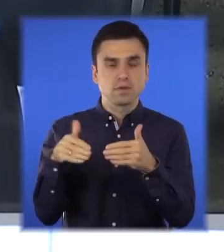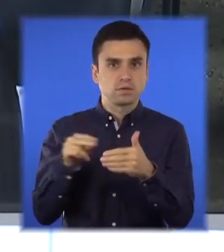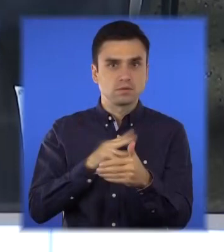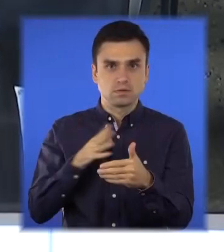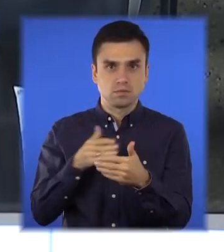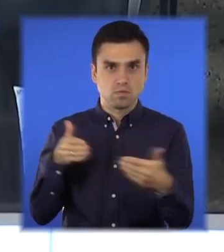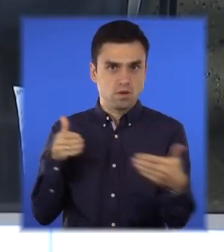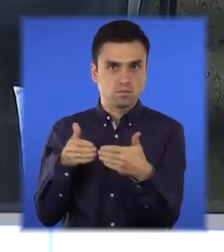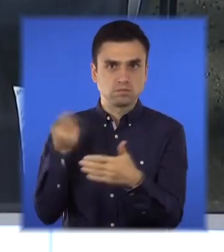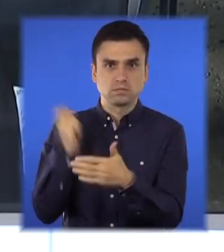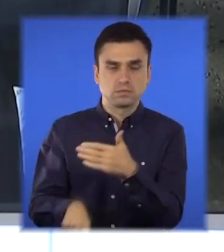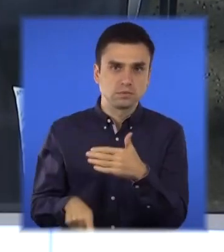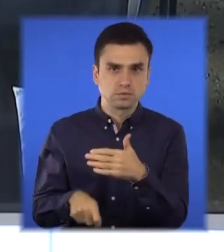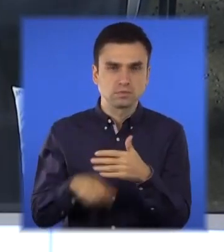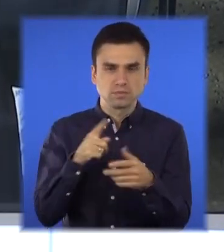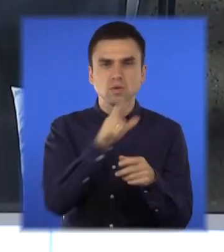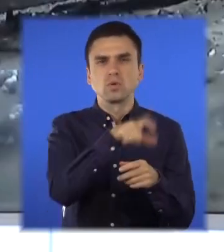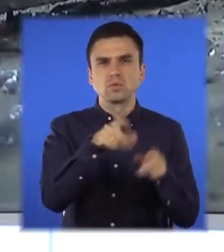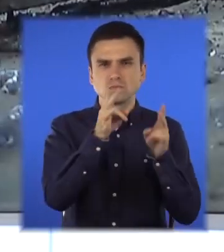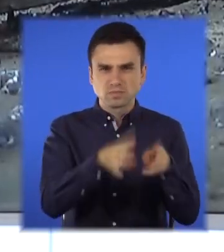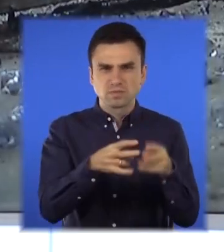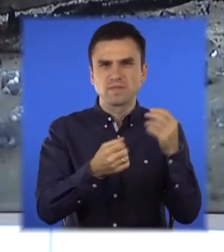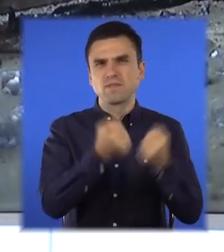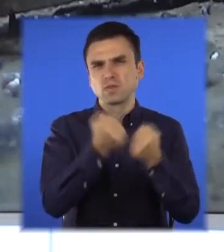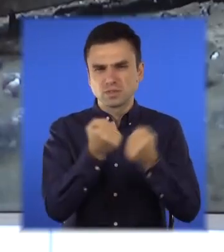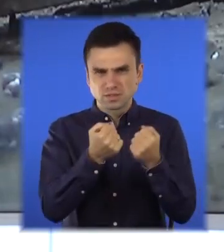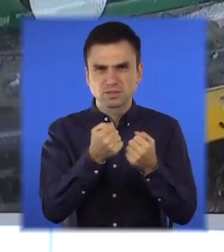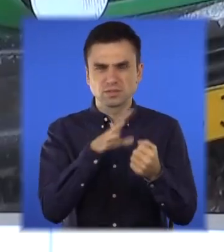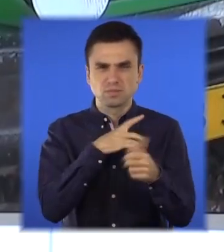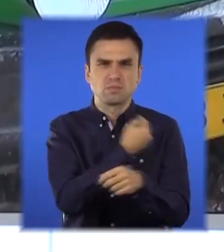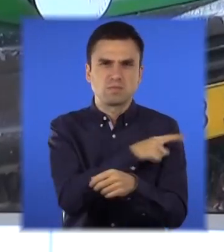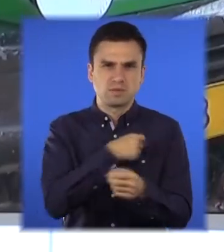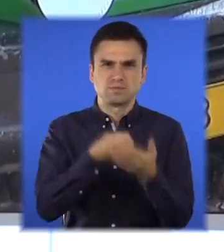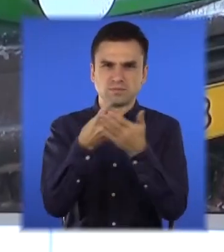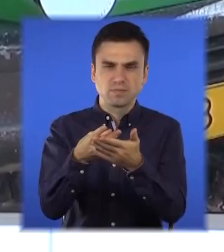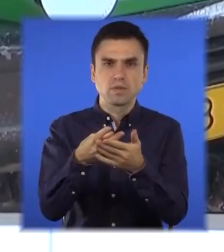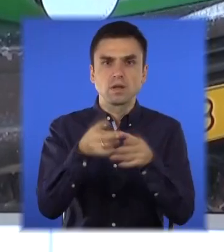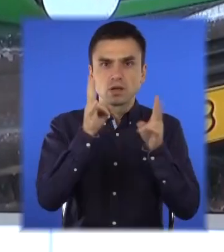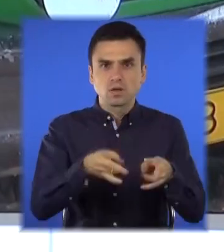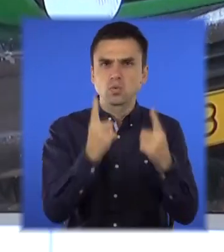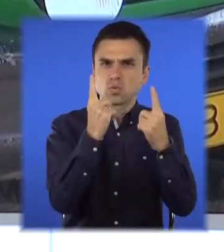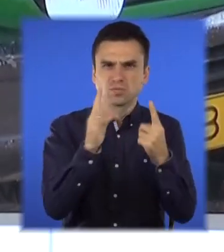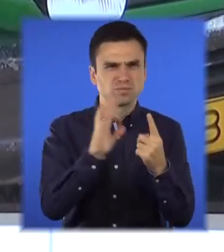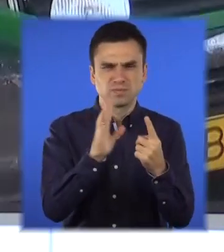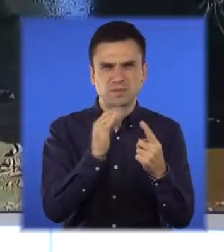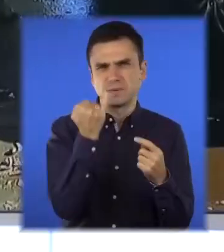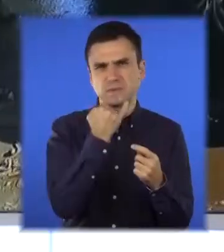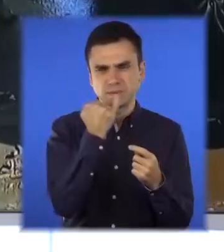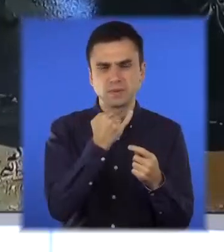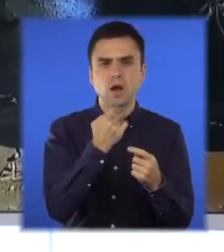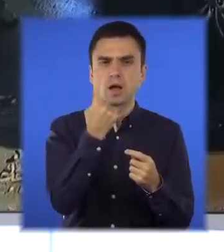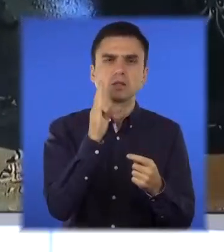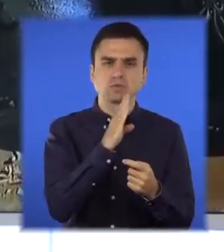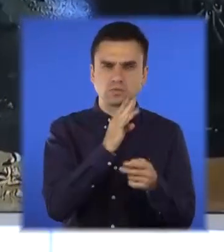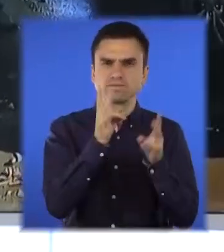Постраждалих пасажирів та водія забрали до лікарні. Всі відбулися легкими ушкодженнями, окрім однієї пасажирки. Жінки струс головного